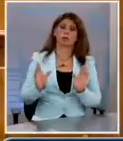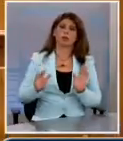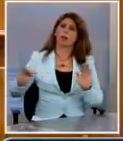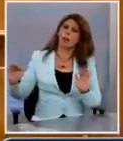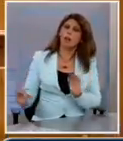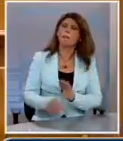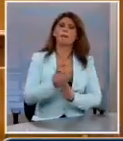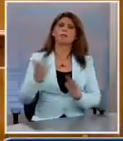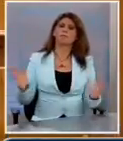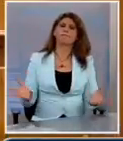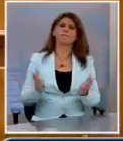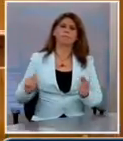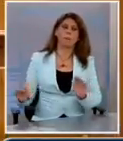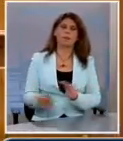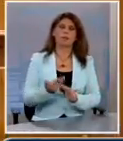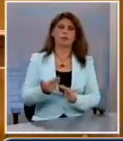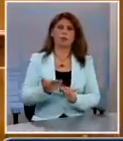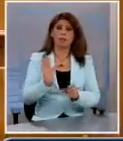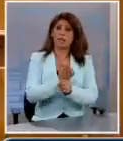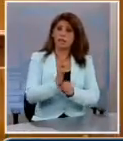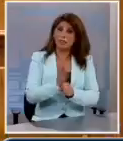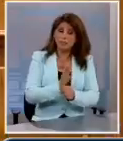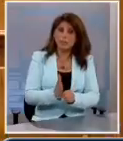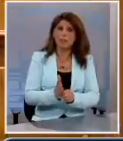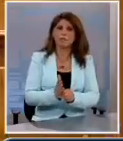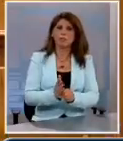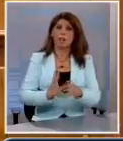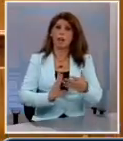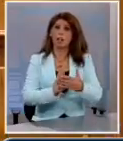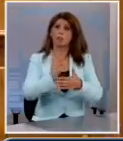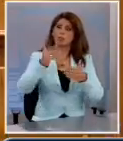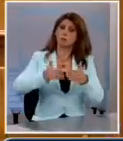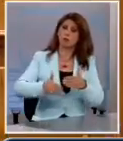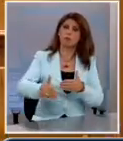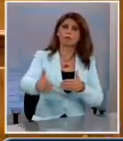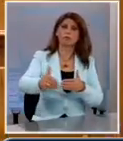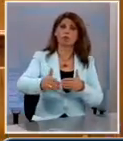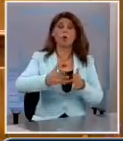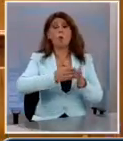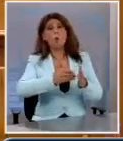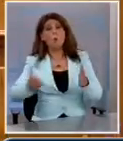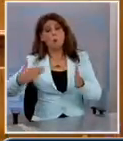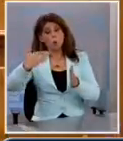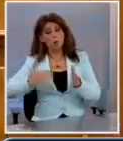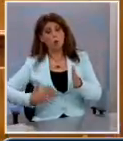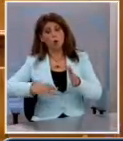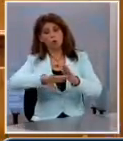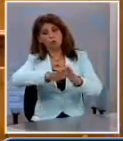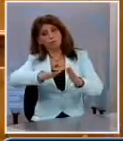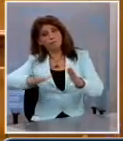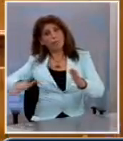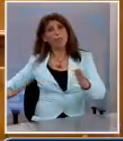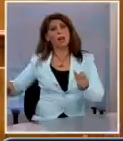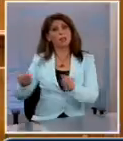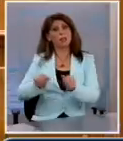περνούνε έτσι και να καταστρέφετε η αναπτυξιακή προοπτική όλη του νοτιού μετόπου της Αττικής.